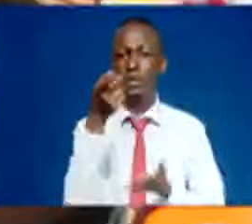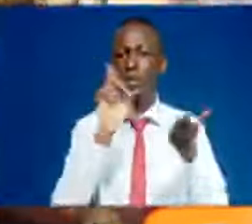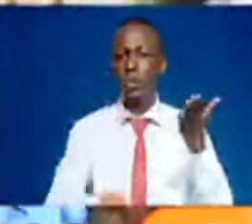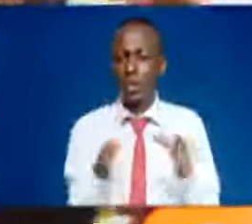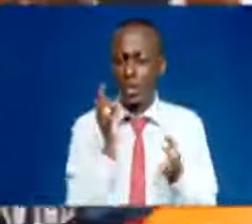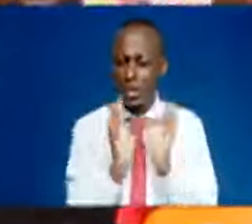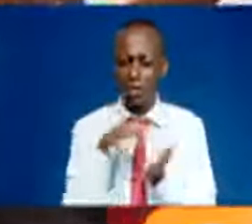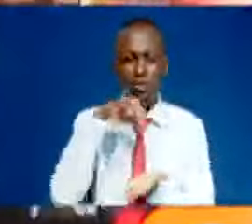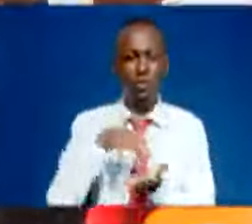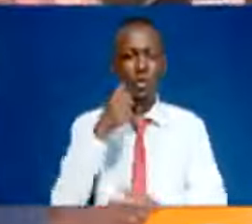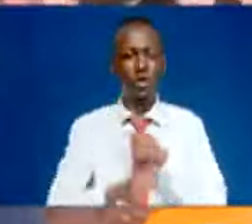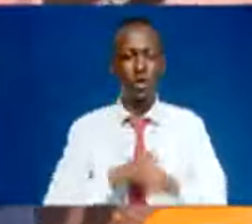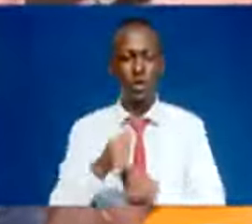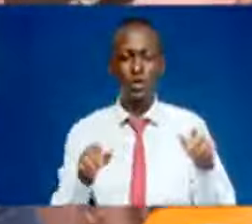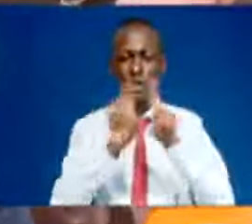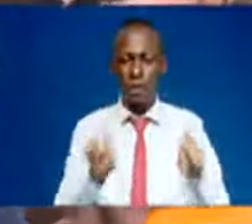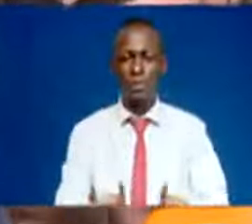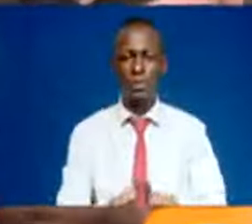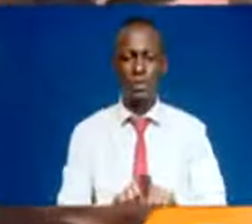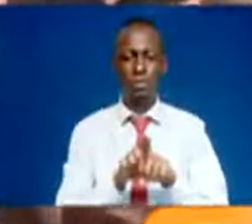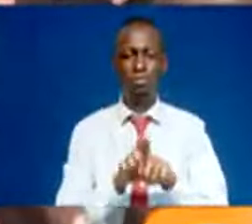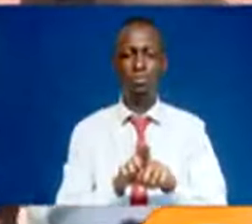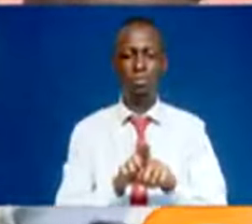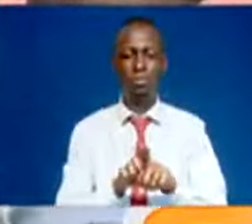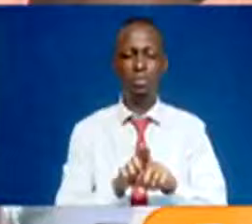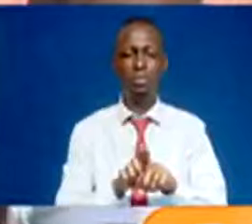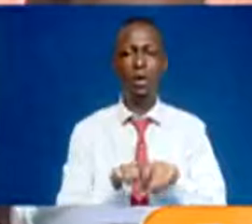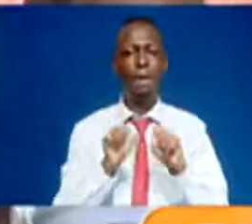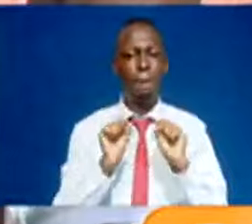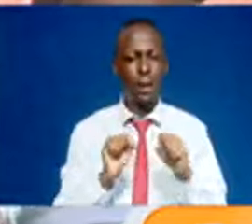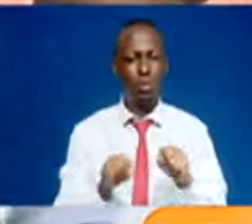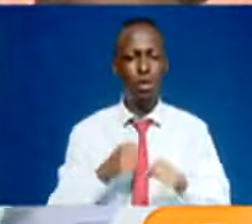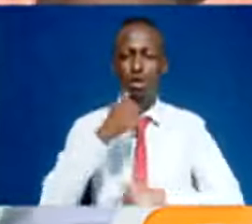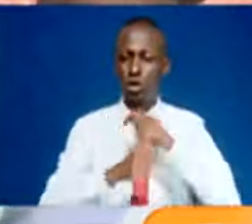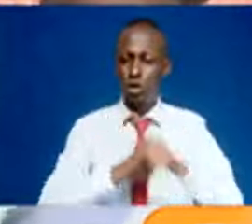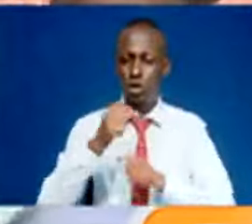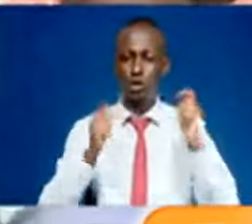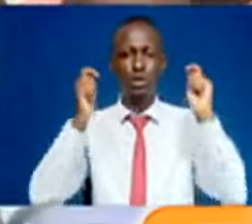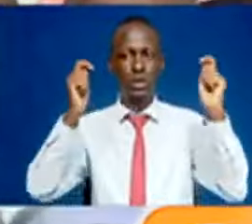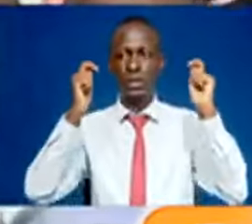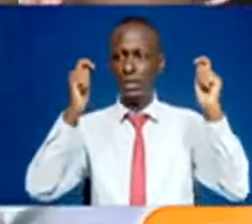iwapo hali itazidi kuwa hivi, basi hawatakuwa na budi ila kufanya maandamano ya kila siku.